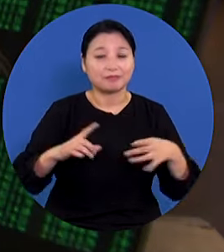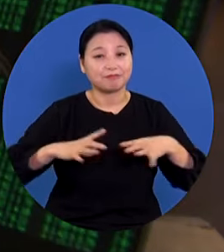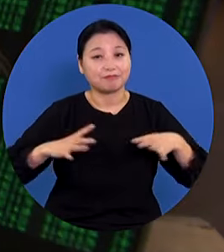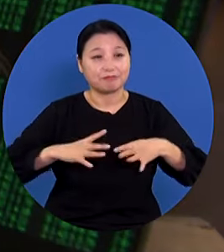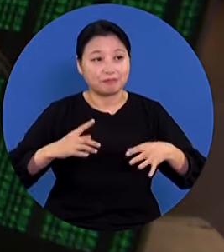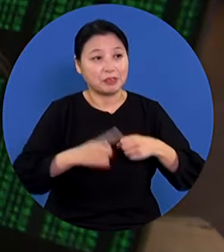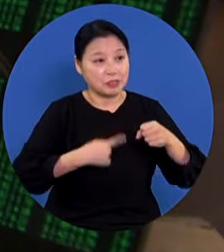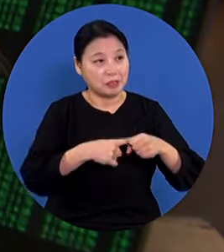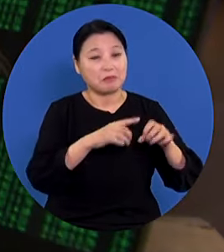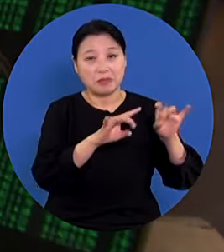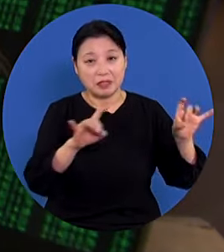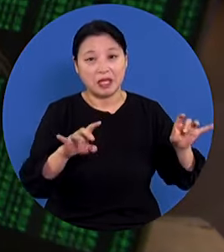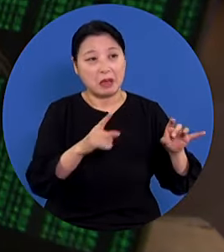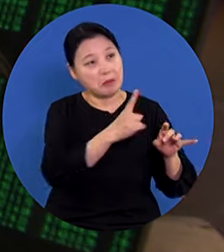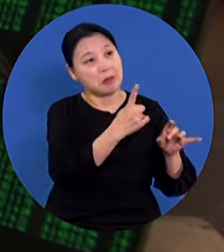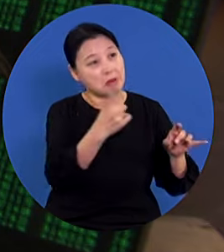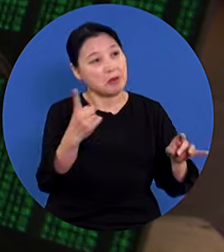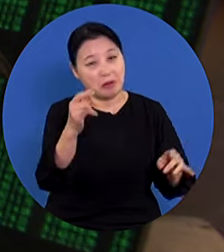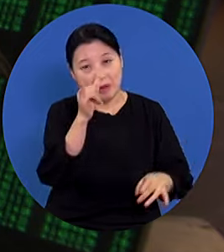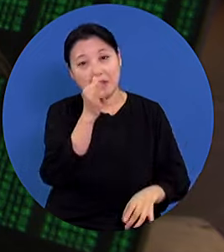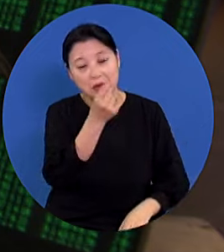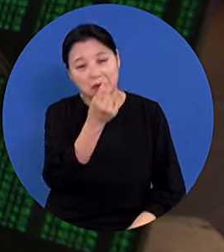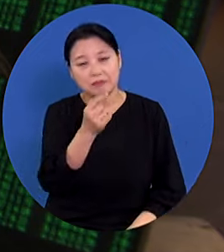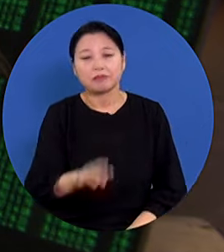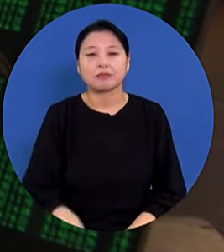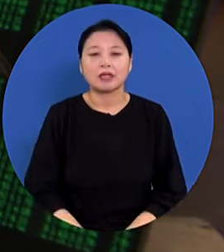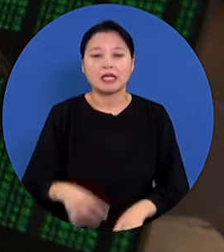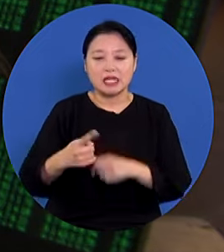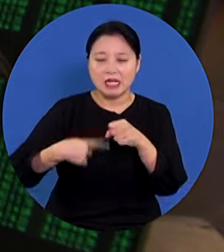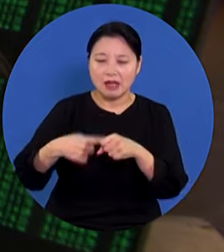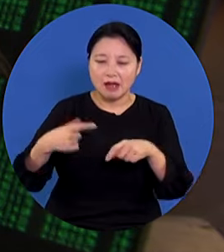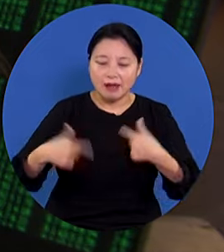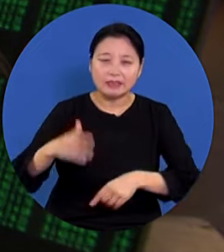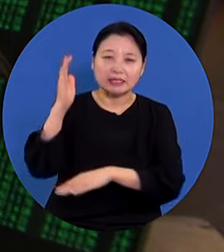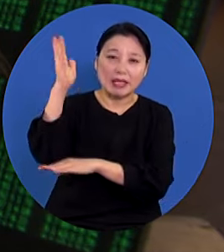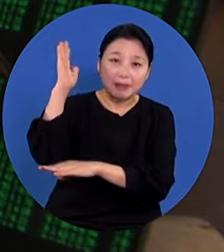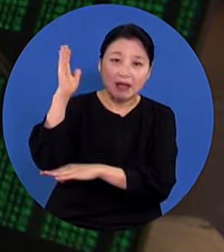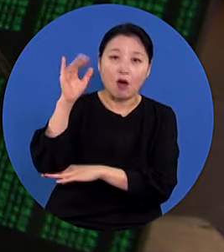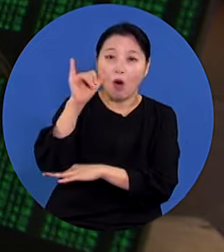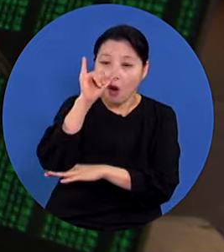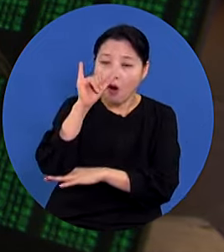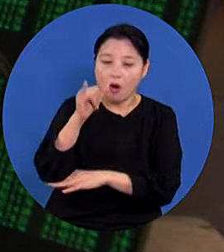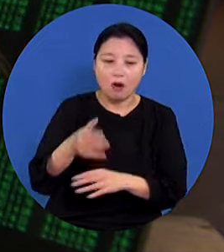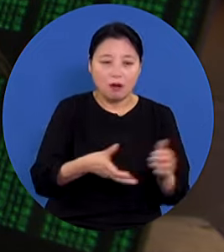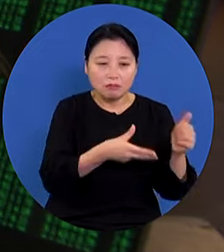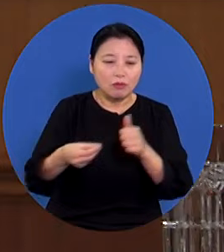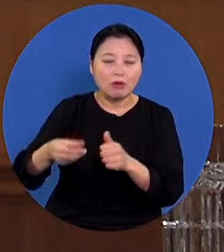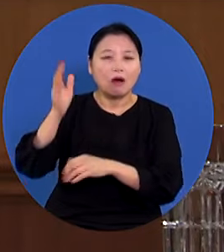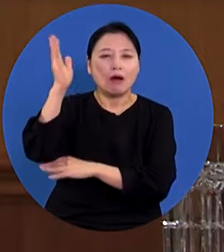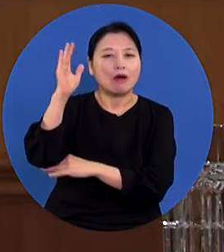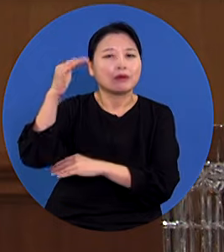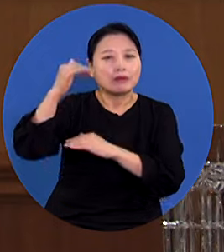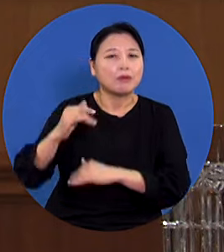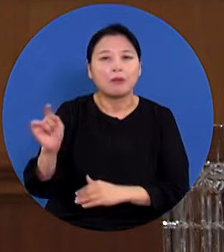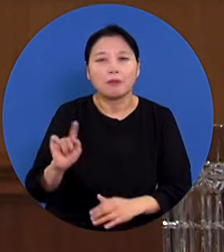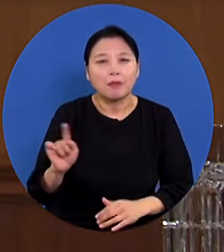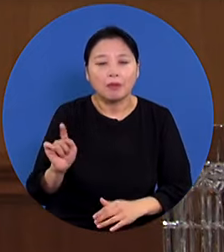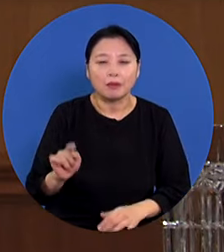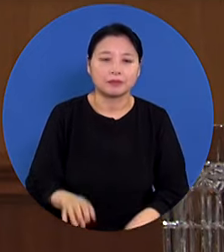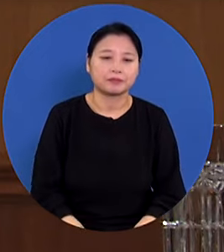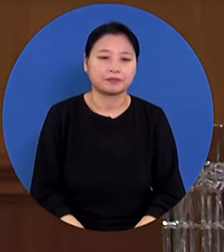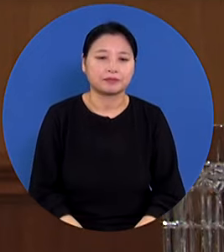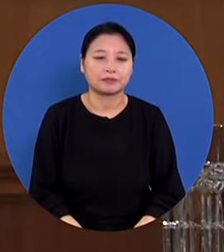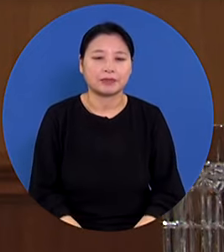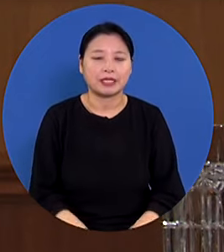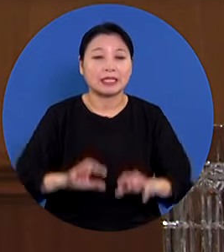뭐 세미나나 강연 이런 걸 한다고 그러셨는데 이 또 어떤 세미나나 강연들을 하게 됩니까? 어떤 세상에 여러 가지 분야가